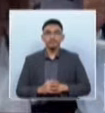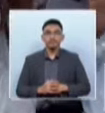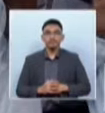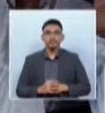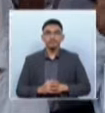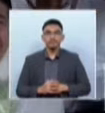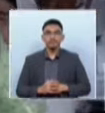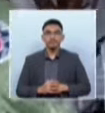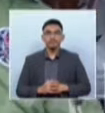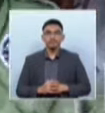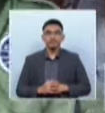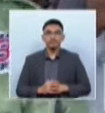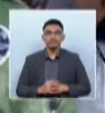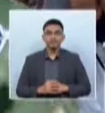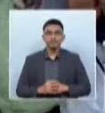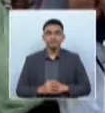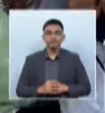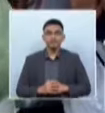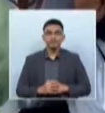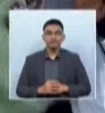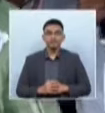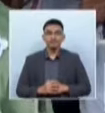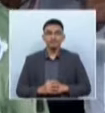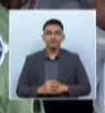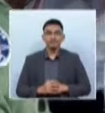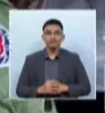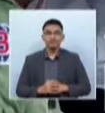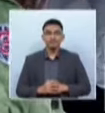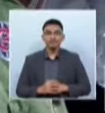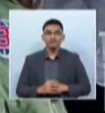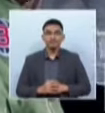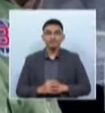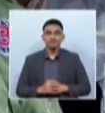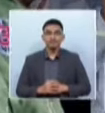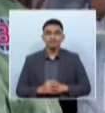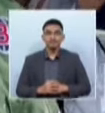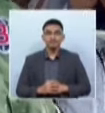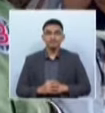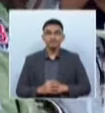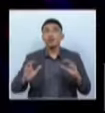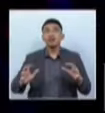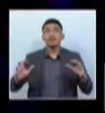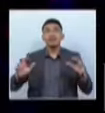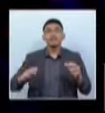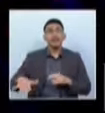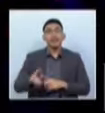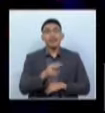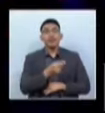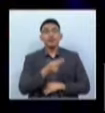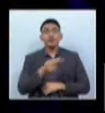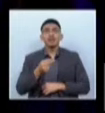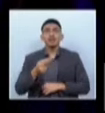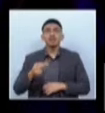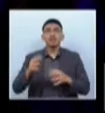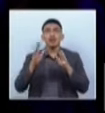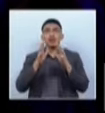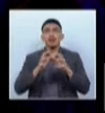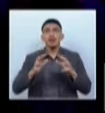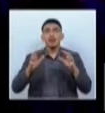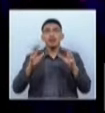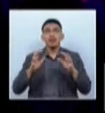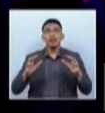selain itu juga Prabowo memberikan gagasan bahwa ee mengkritik e Pasangan calon pertama atau Anis basuedan yang